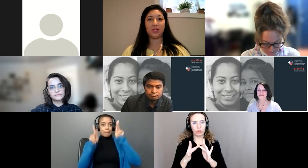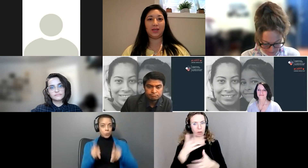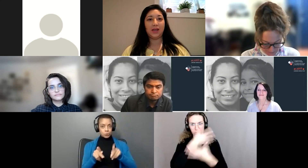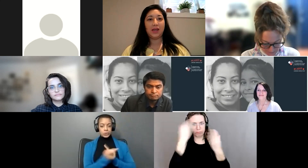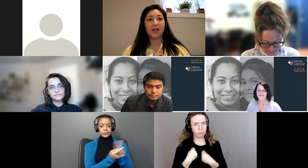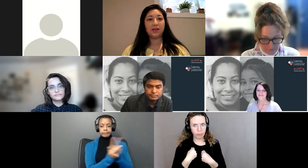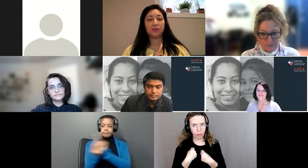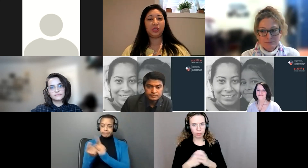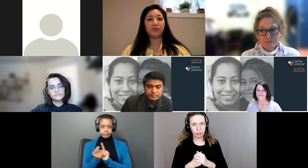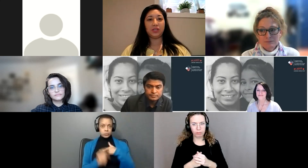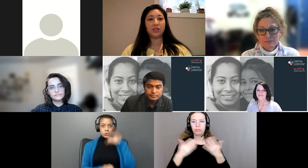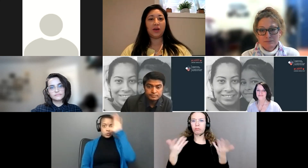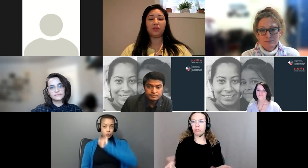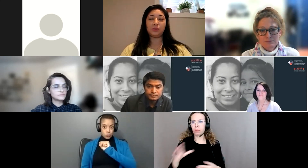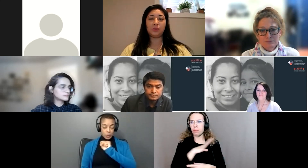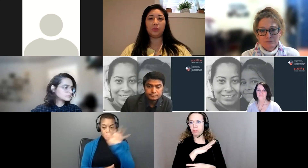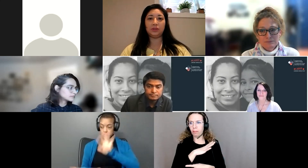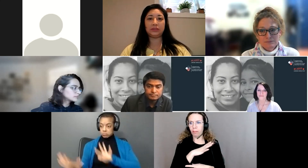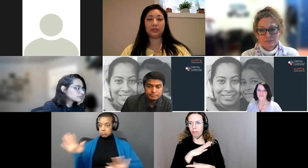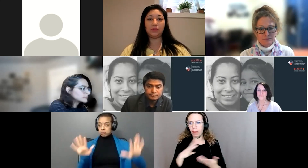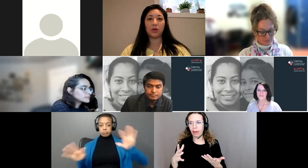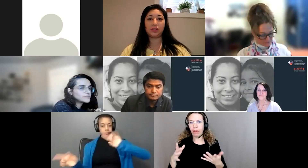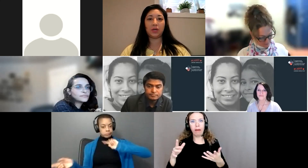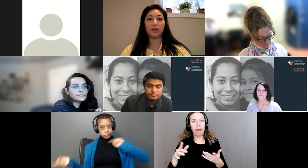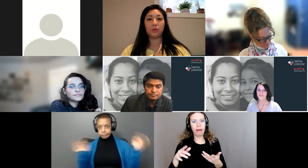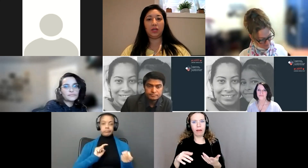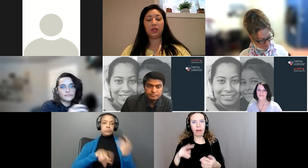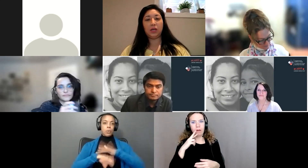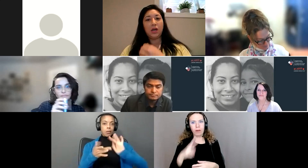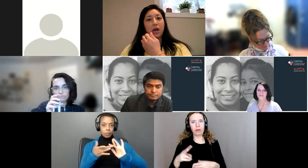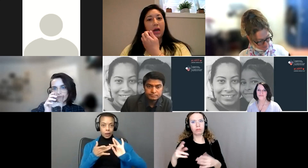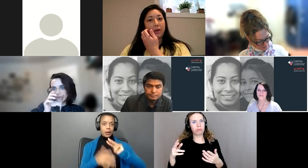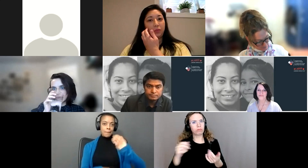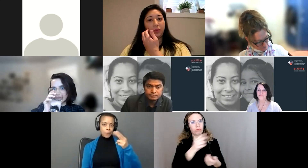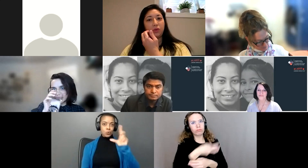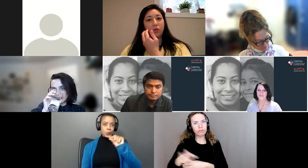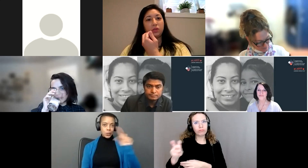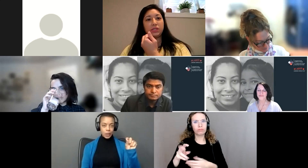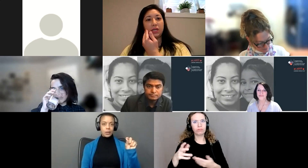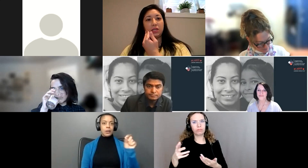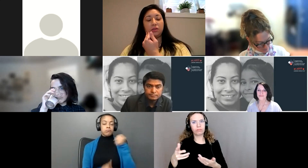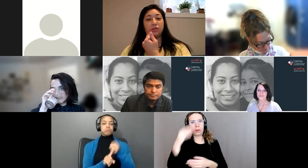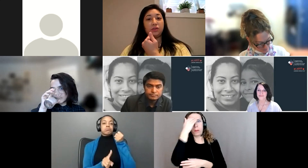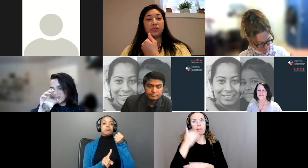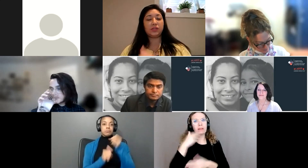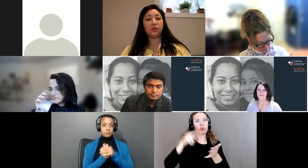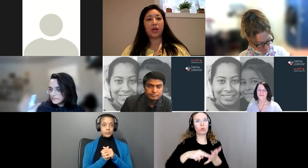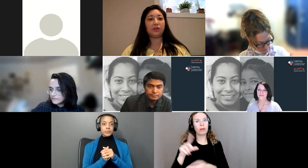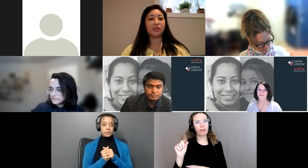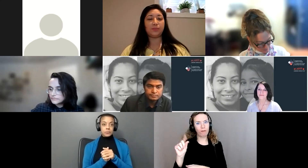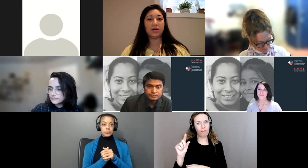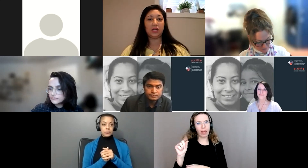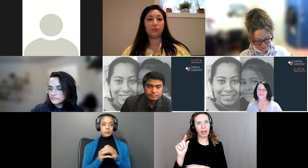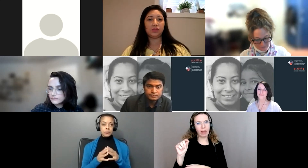Donc, mais comme tout le monde, nous avons transitionné dans le mode digital en mars 2020, mais